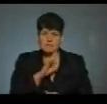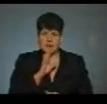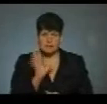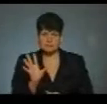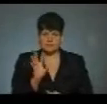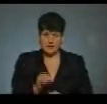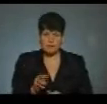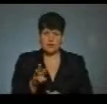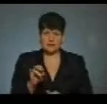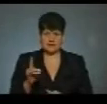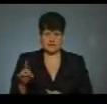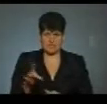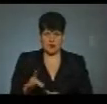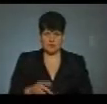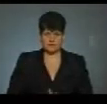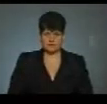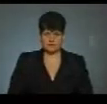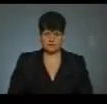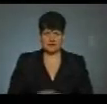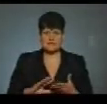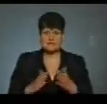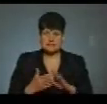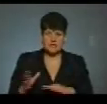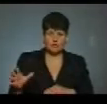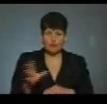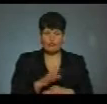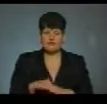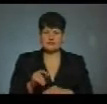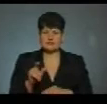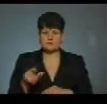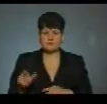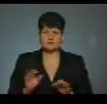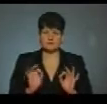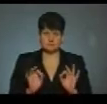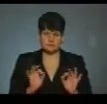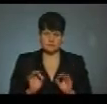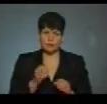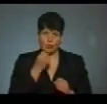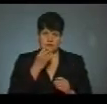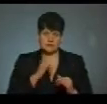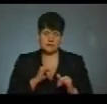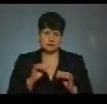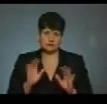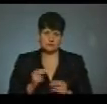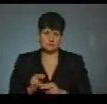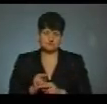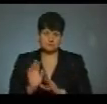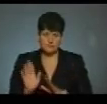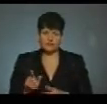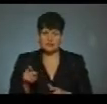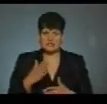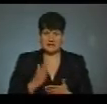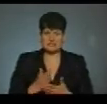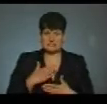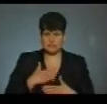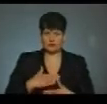теж з Монастириського району. Стан усіх пацієнтів, які в нас є, стабілізований, позитивна динаміка. Наскільки я знаю, вони є